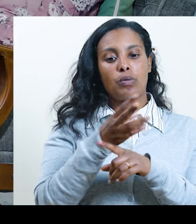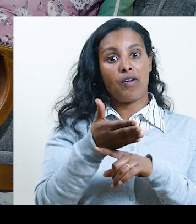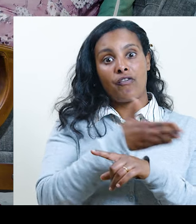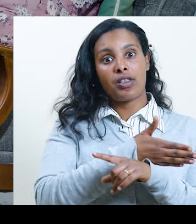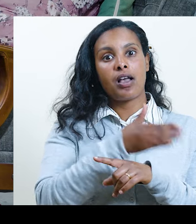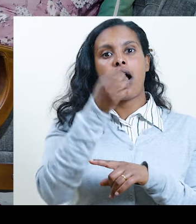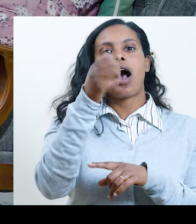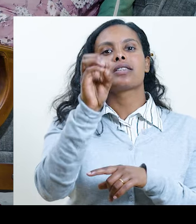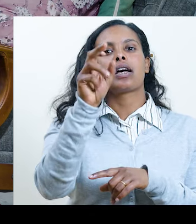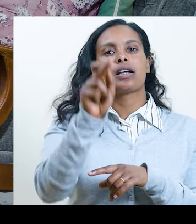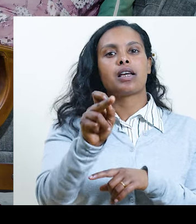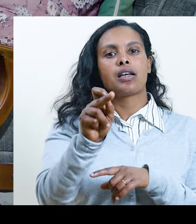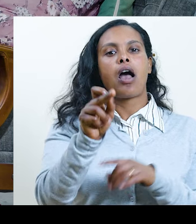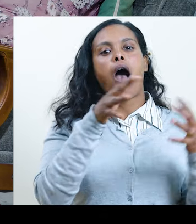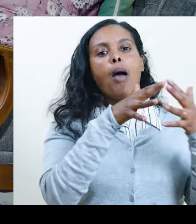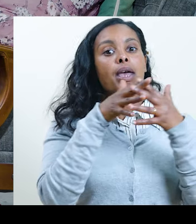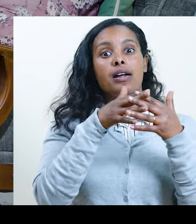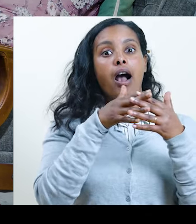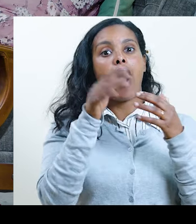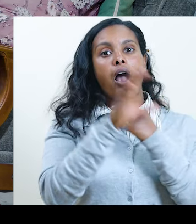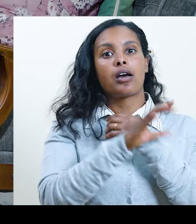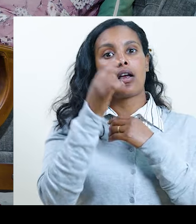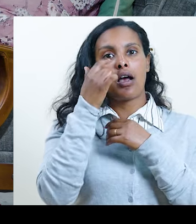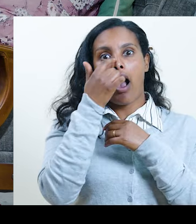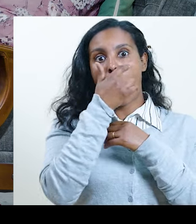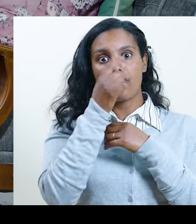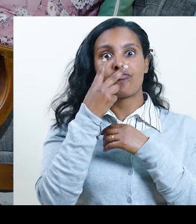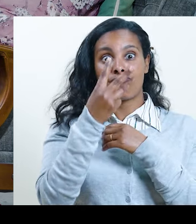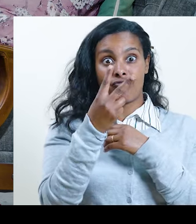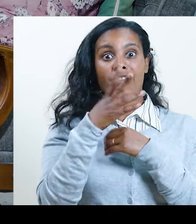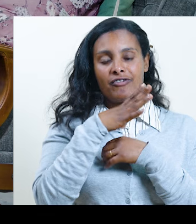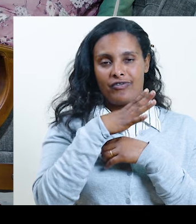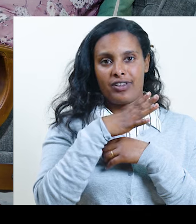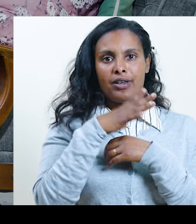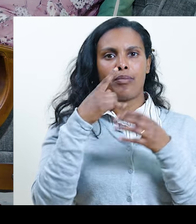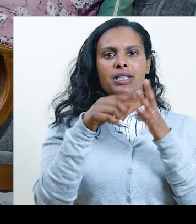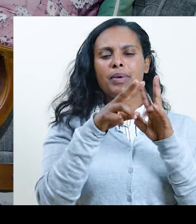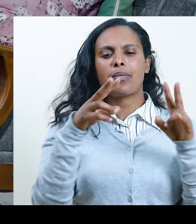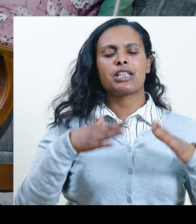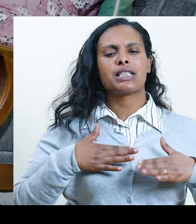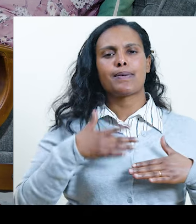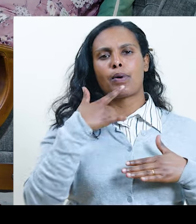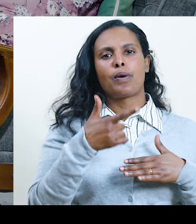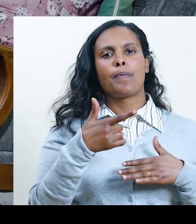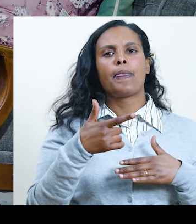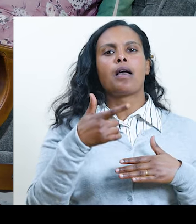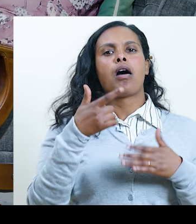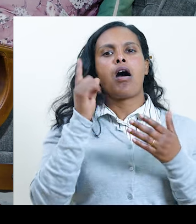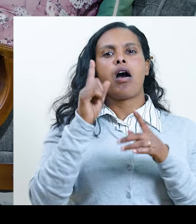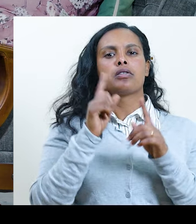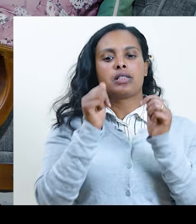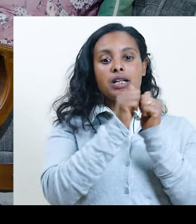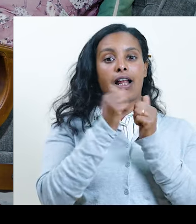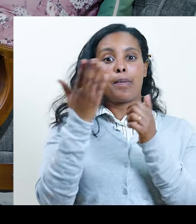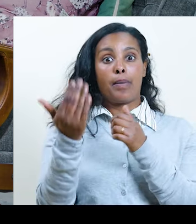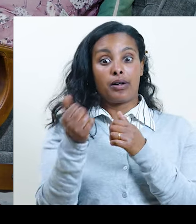ወር በፊት አጸደ የምትባል አሜሪካ ሀገር ያለች አይኗ አሁን በርቶላታል። በዚህም በጣም ደስ ብሎኛል። ካምፕ ላይ አንድ